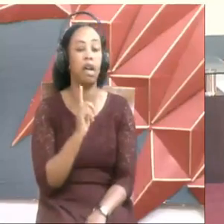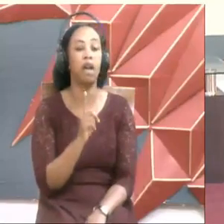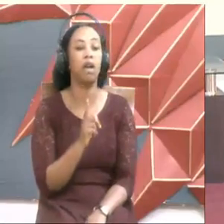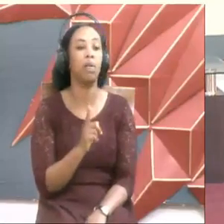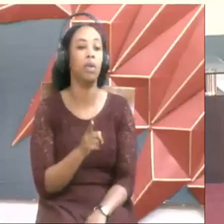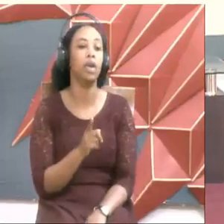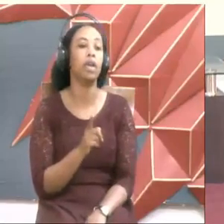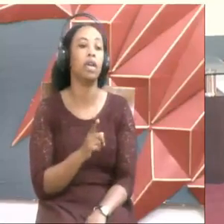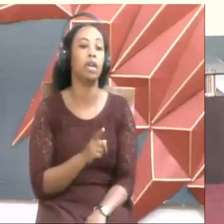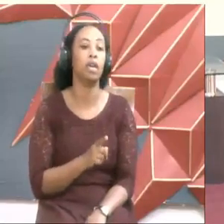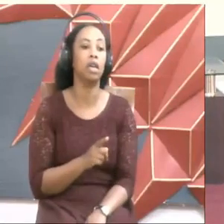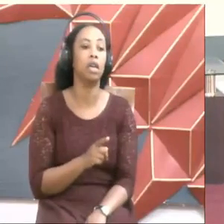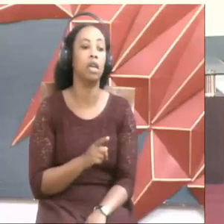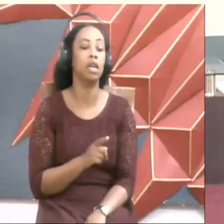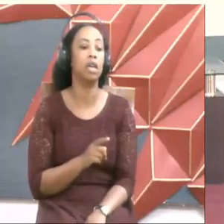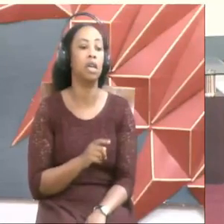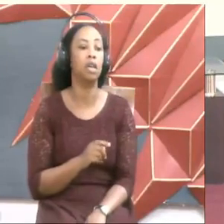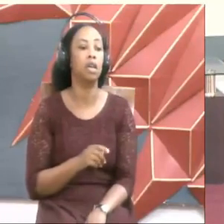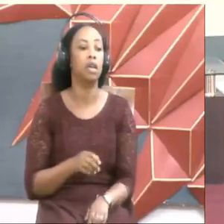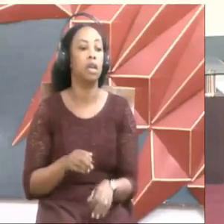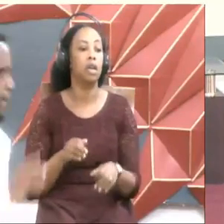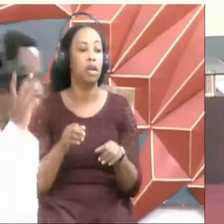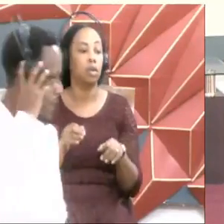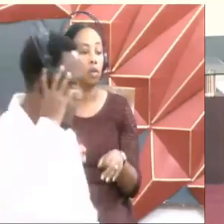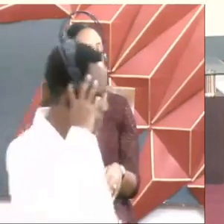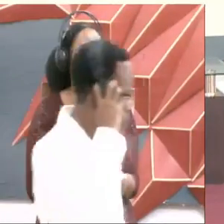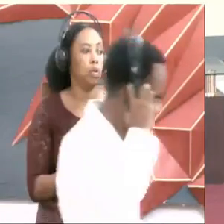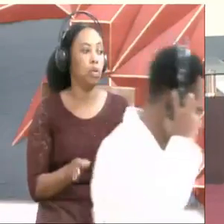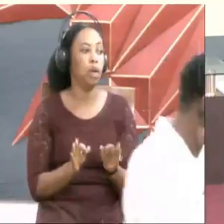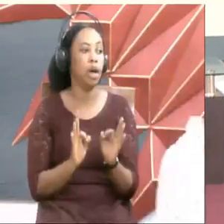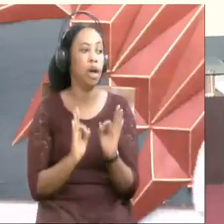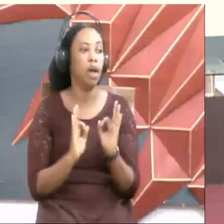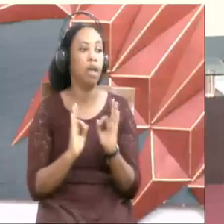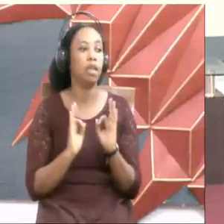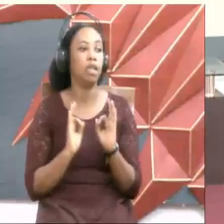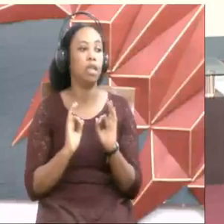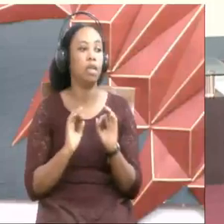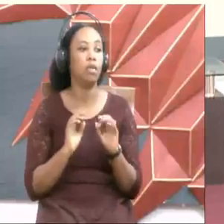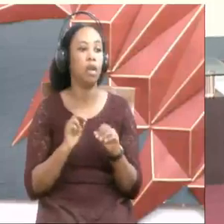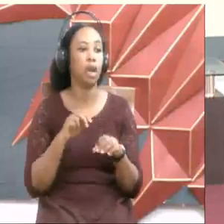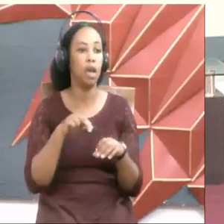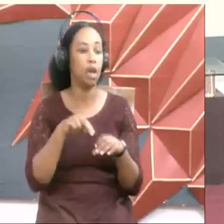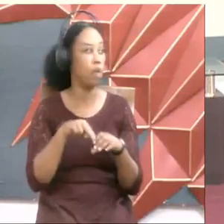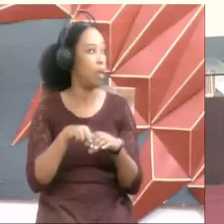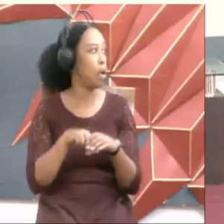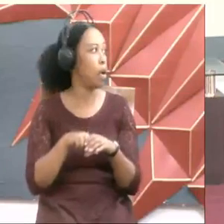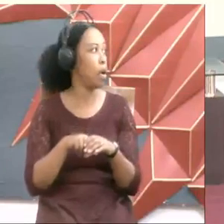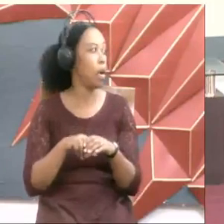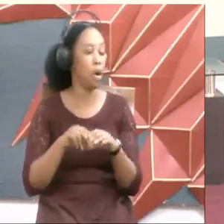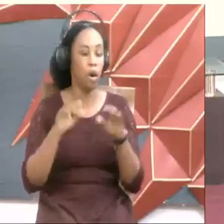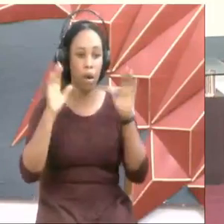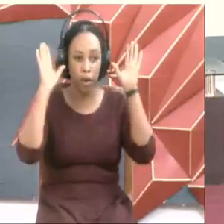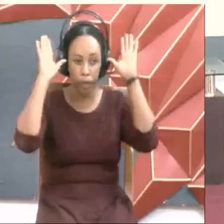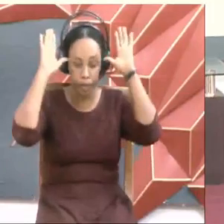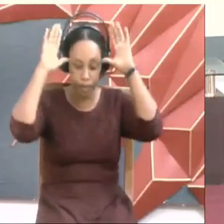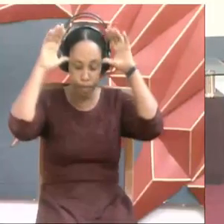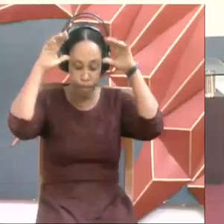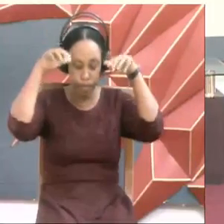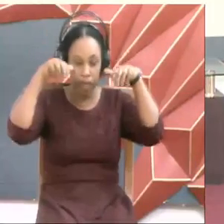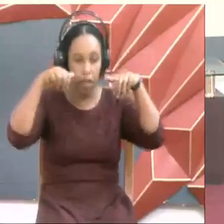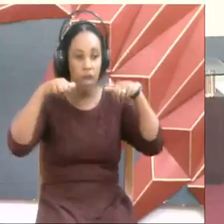Yinjirana. Uwarirwe mwa.